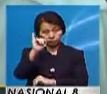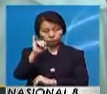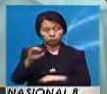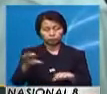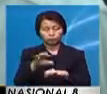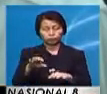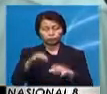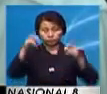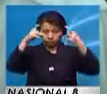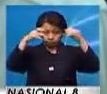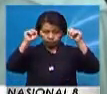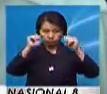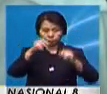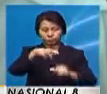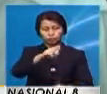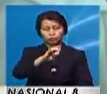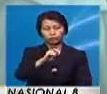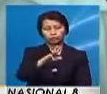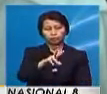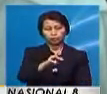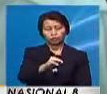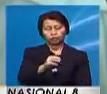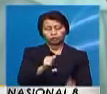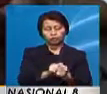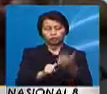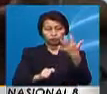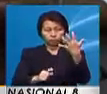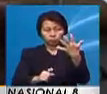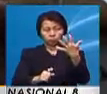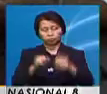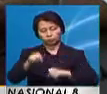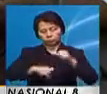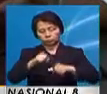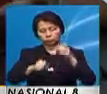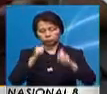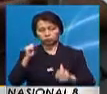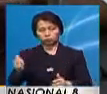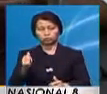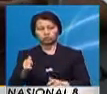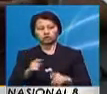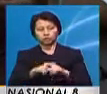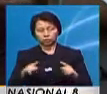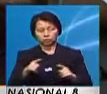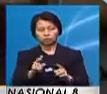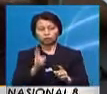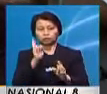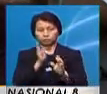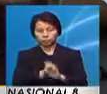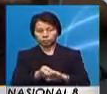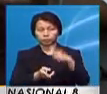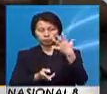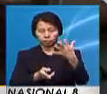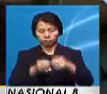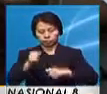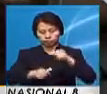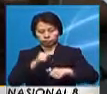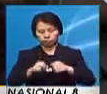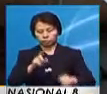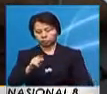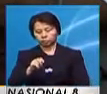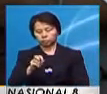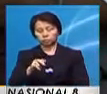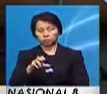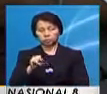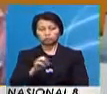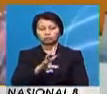dilakukan Presiden PKBM sendiri dengan kelima-lima pelumba itu sendiri. Malah penglibatan 5 penumba TSG itu